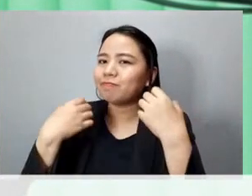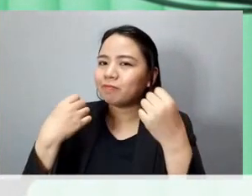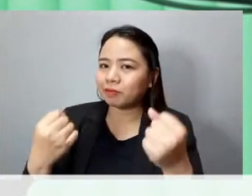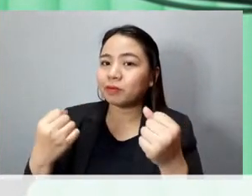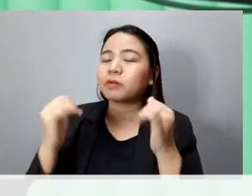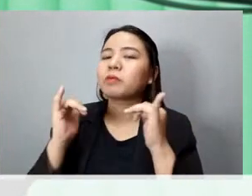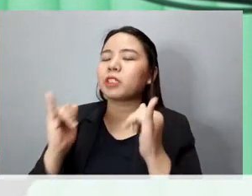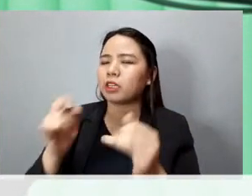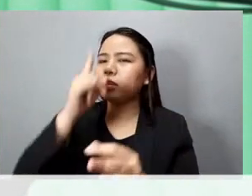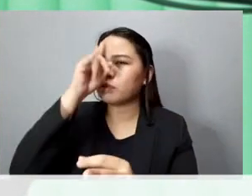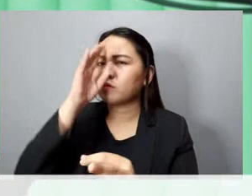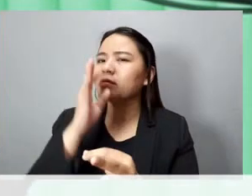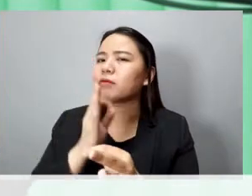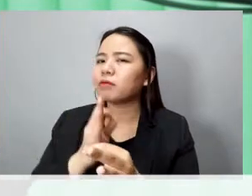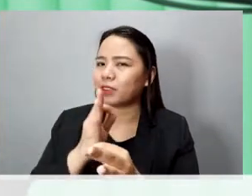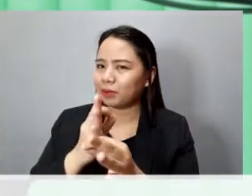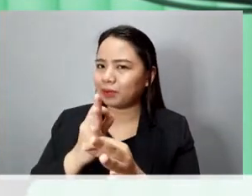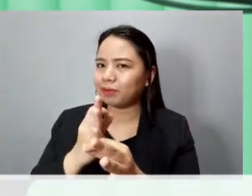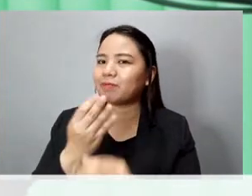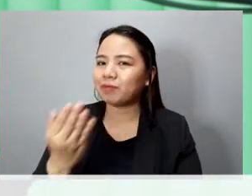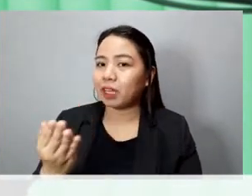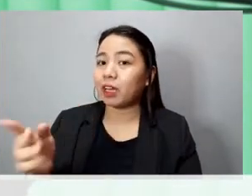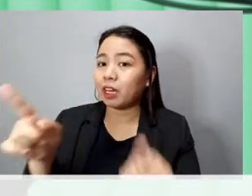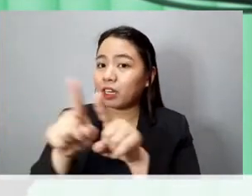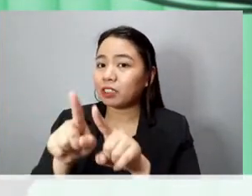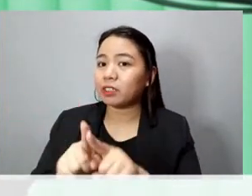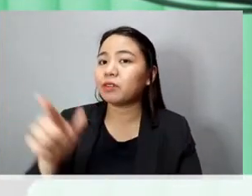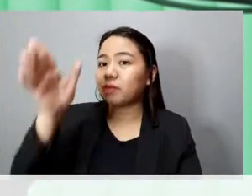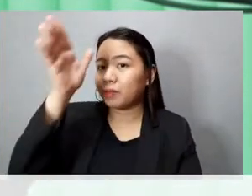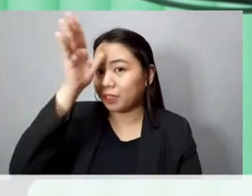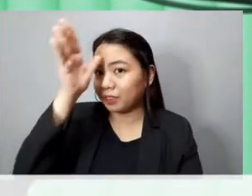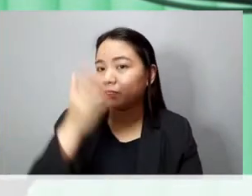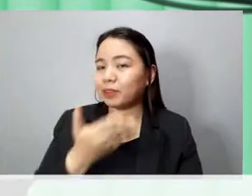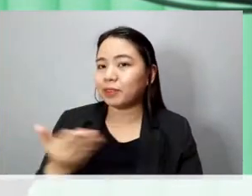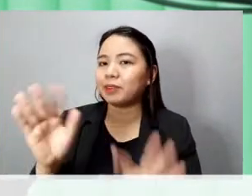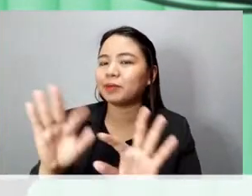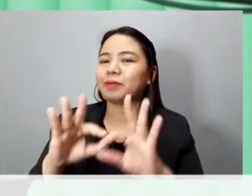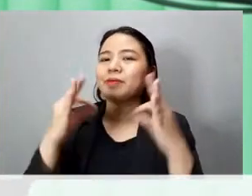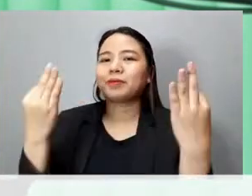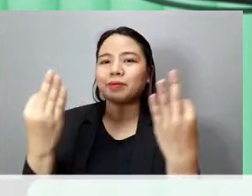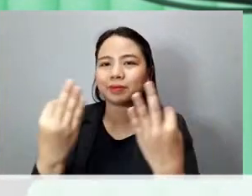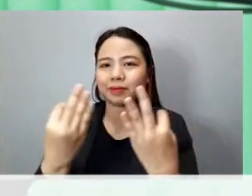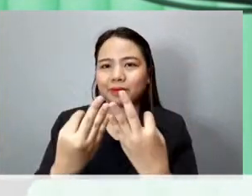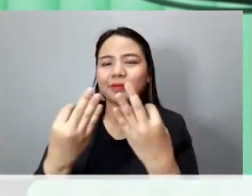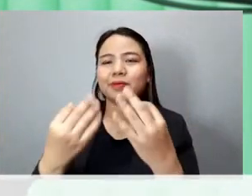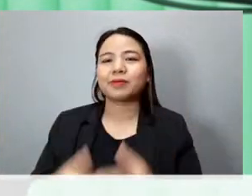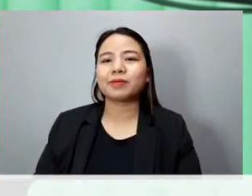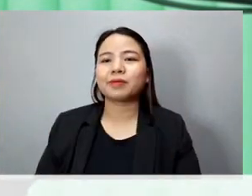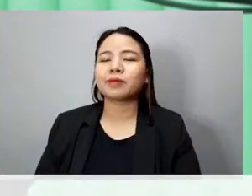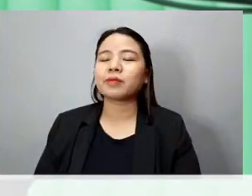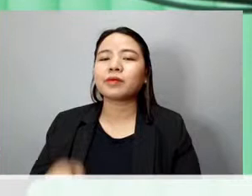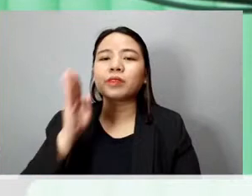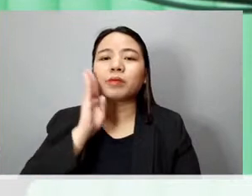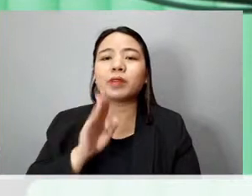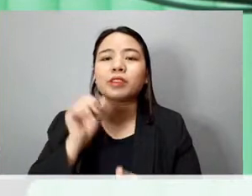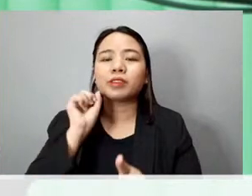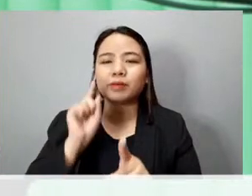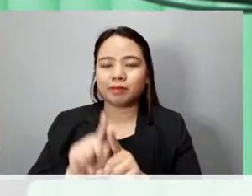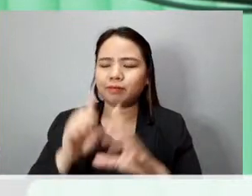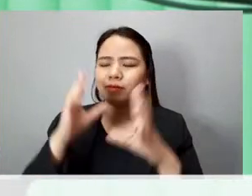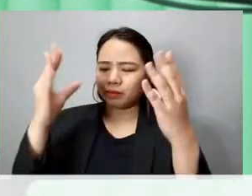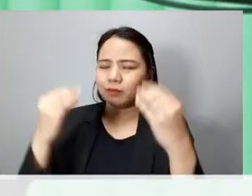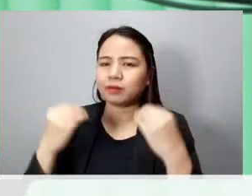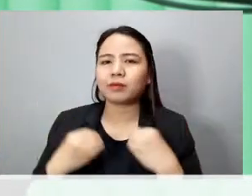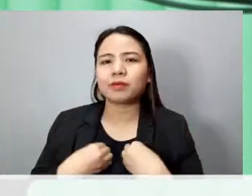tapat sa kanilang pagiging ama sa kanilang mga pamilya. Mga kapatid, aminin natin ang ating